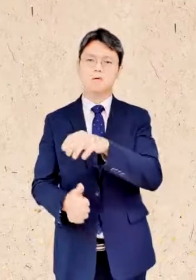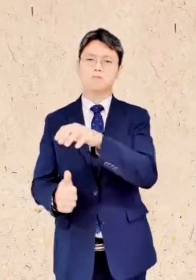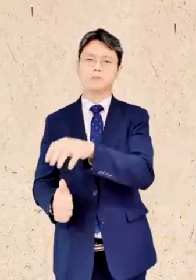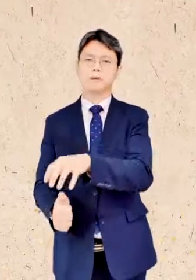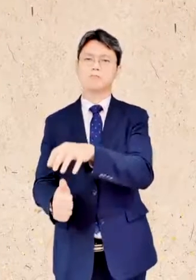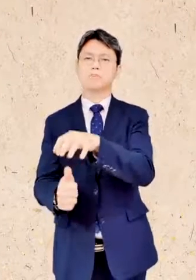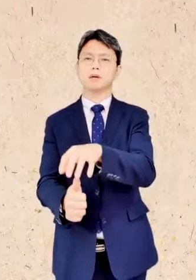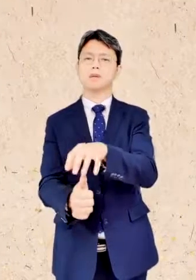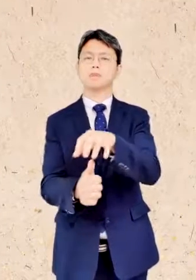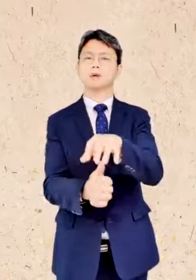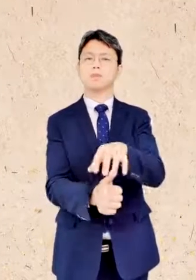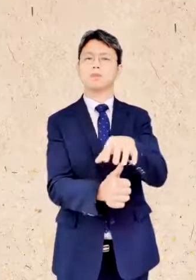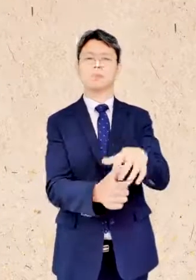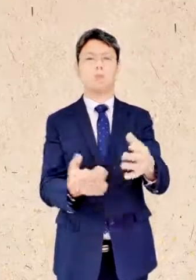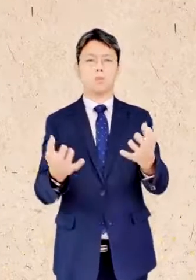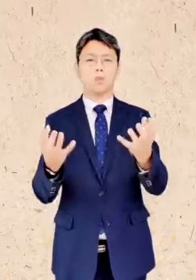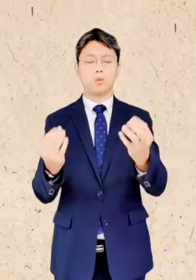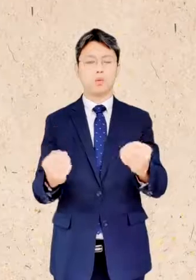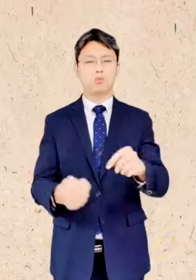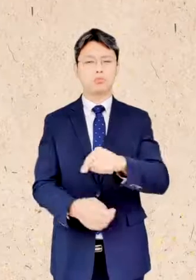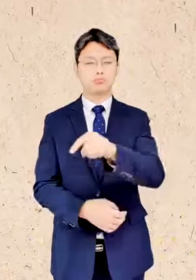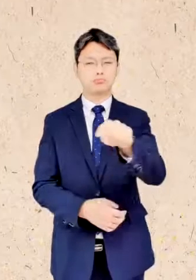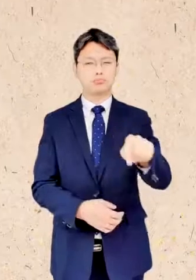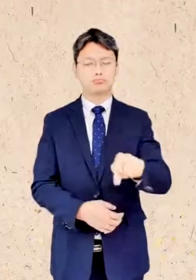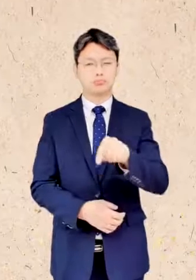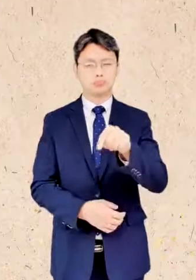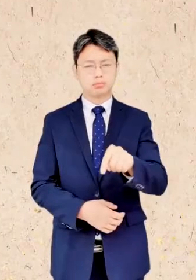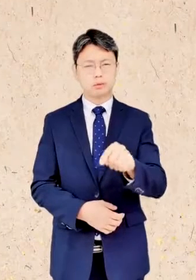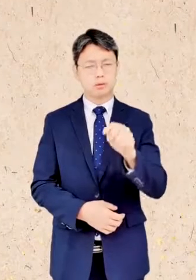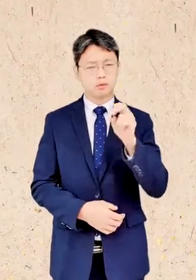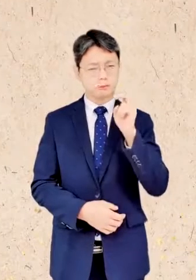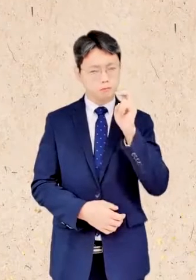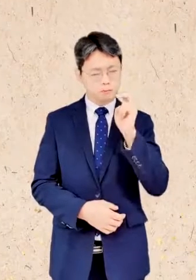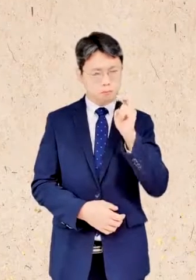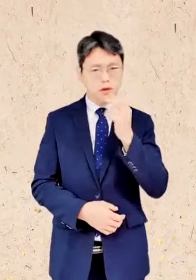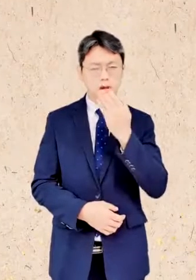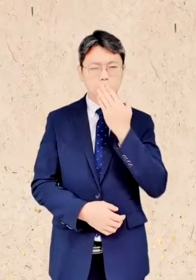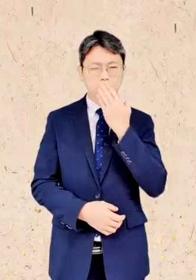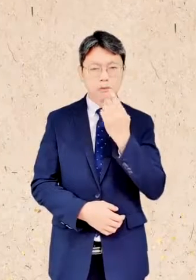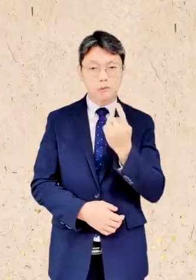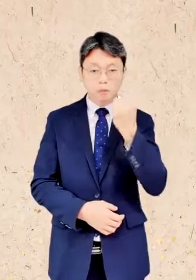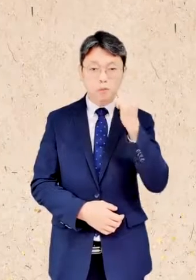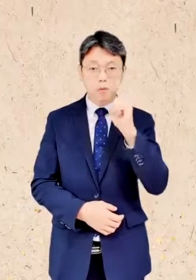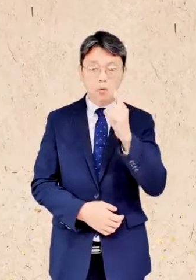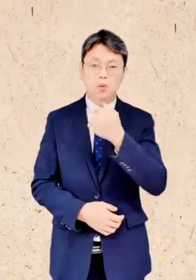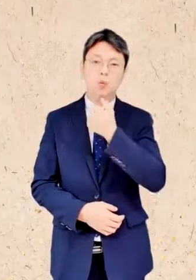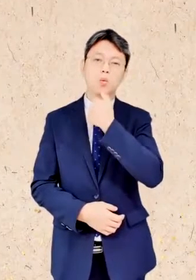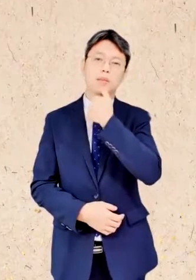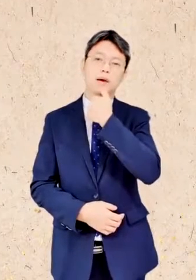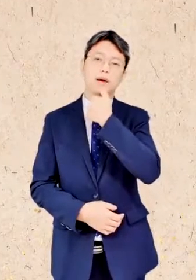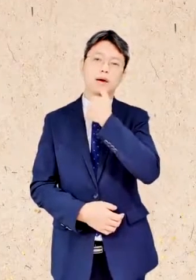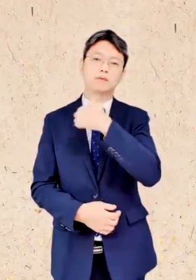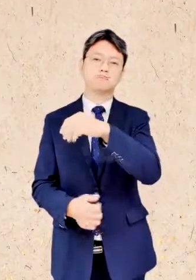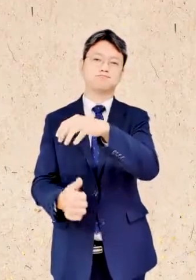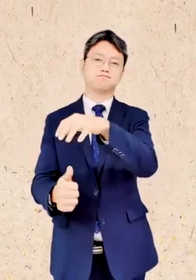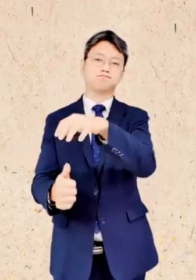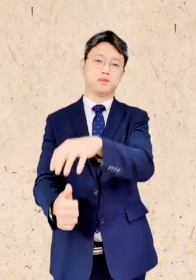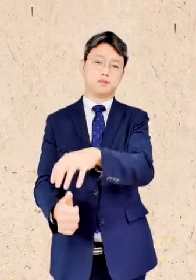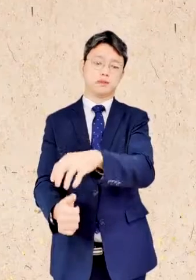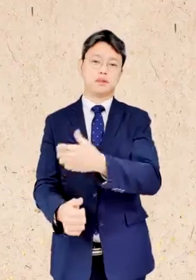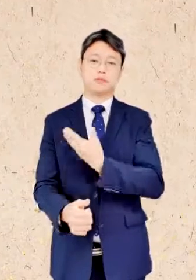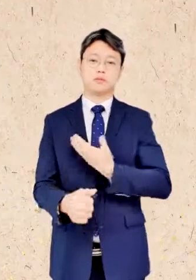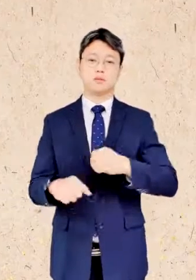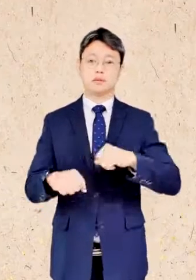보이며 투옥 장소도 여러 곳으로 추정이 되는데 이 중 가장 유력한 견해는 바울이 로마에서 가택 연금